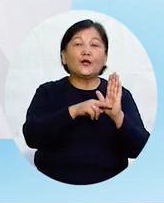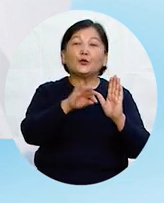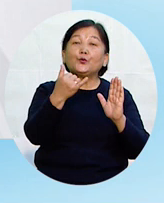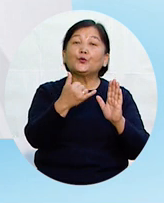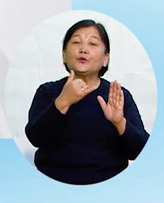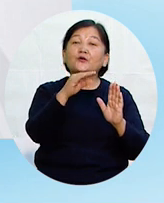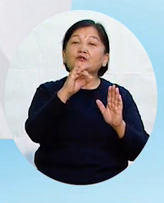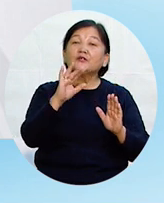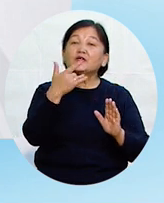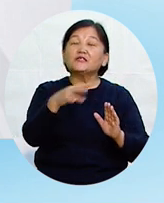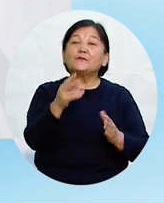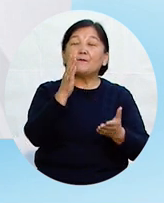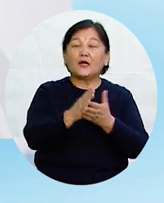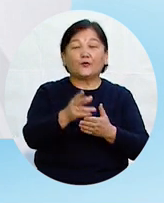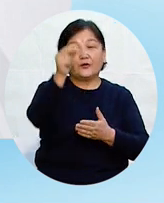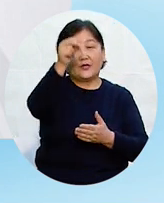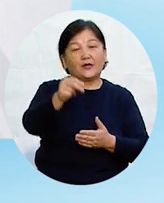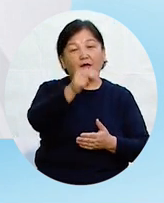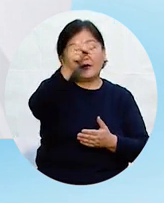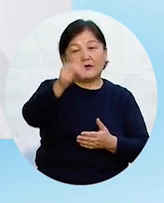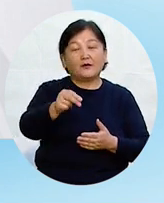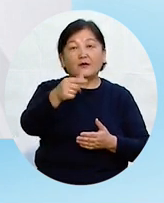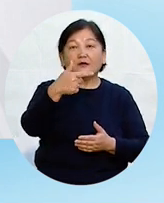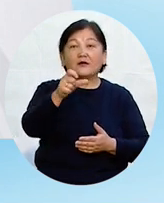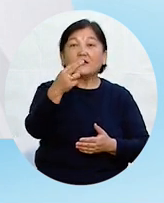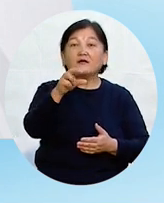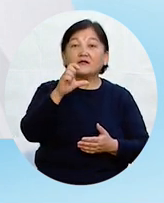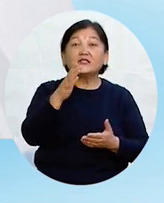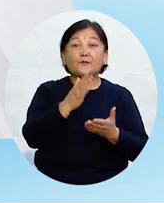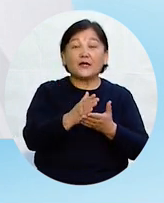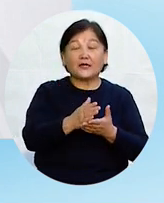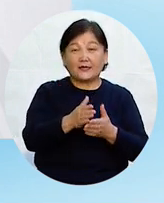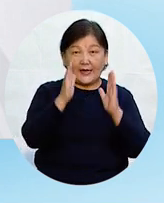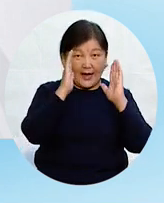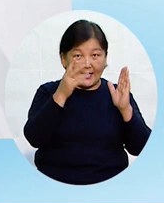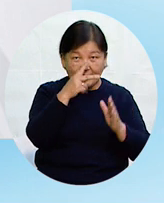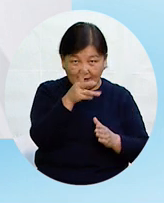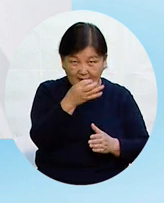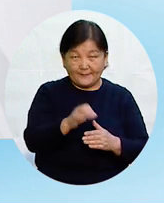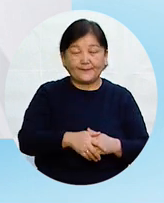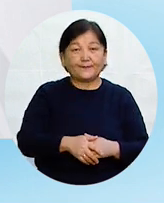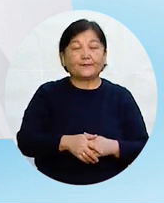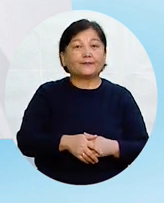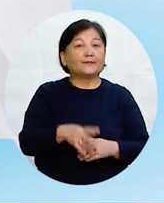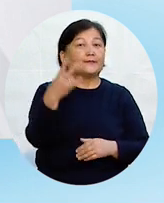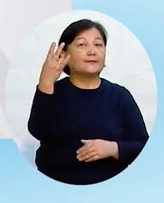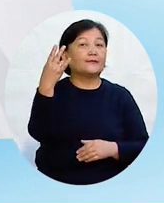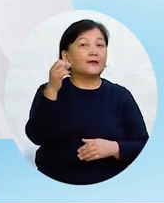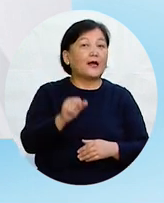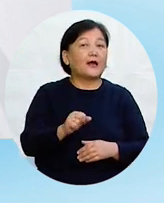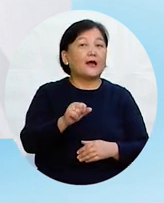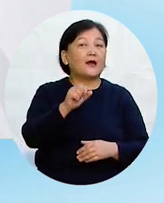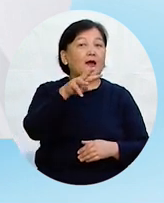хүмүүдээ? За энд гидэс жиргэлсэн байна гэдгийг дараах жишээнээс анхаарч аваарай. За наа нөхцөлийн эртний хэлбэр нь